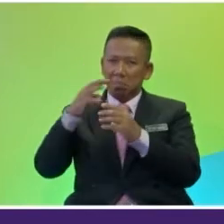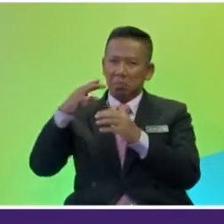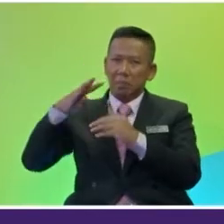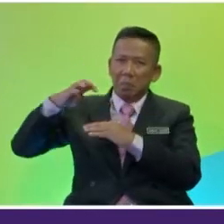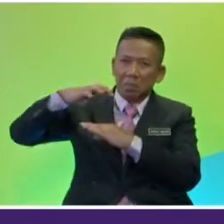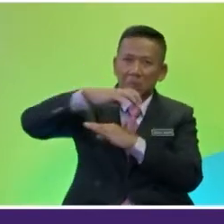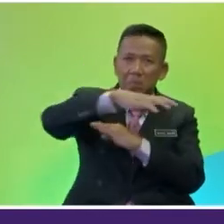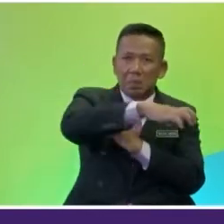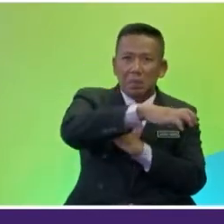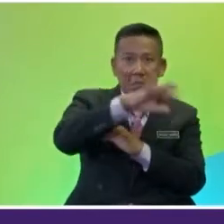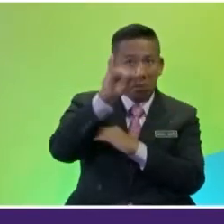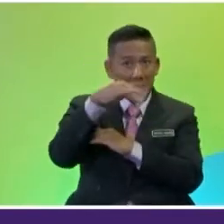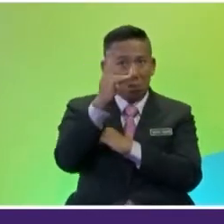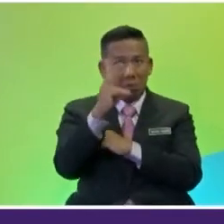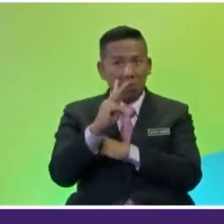guys